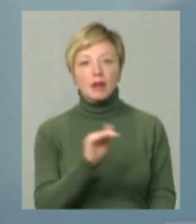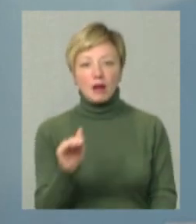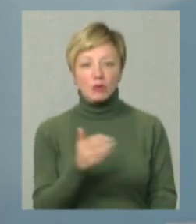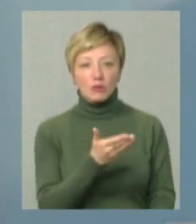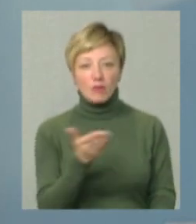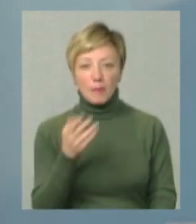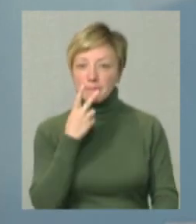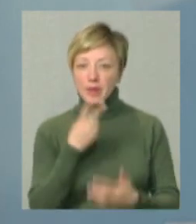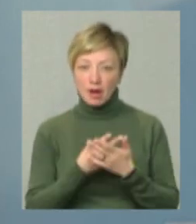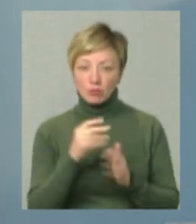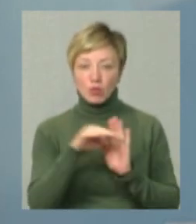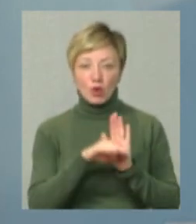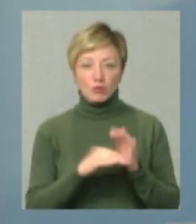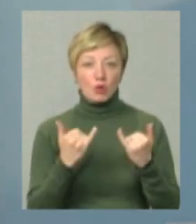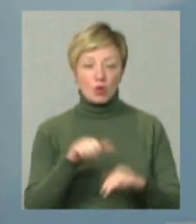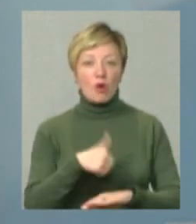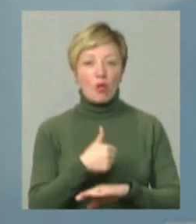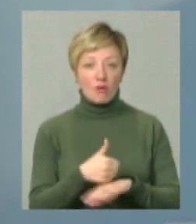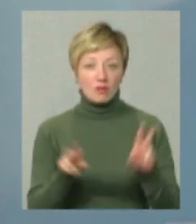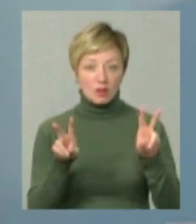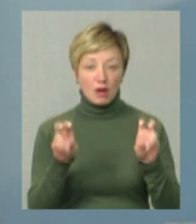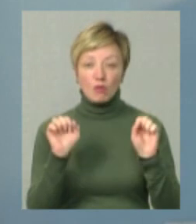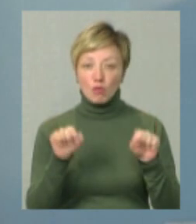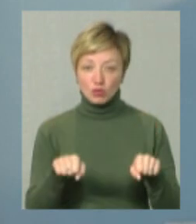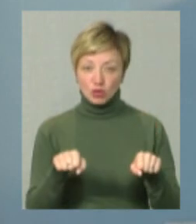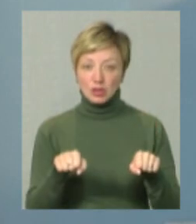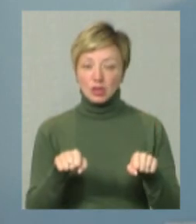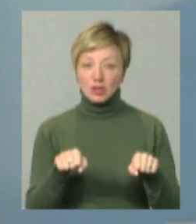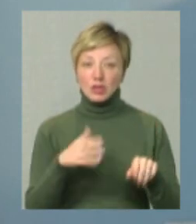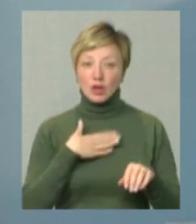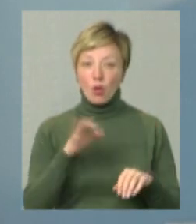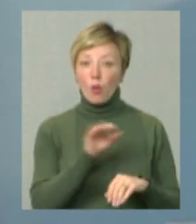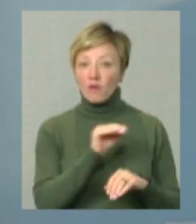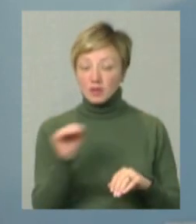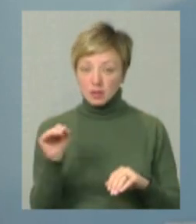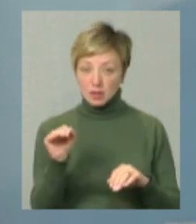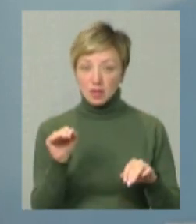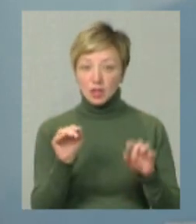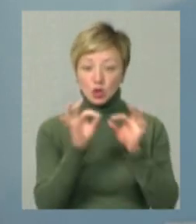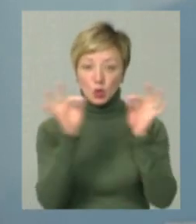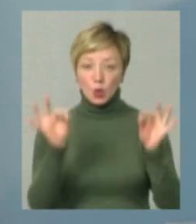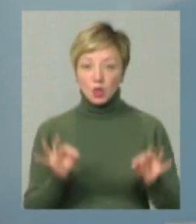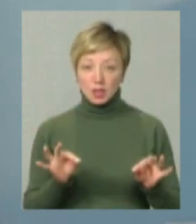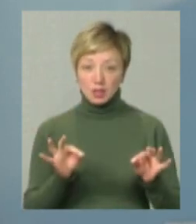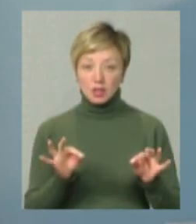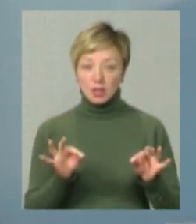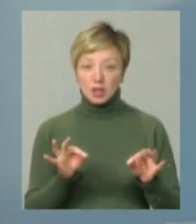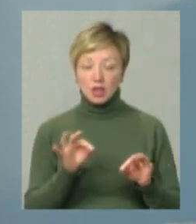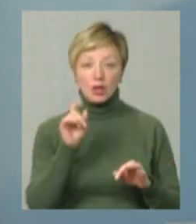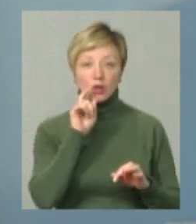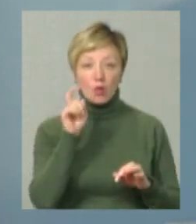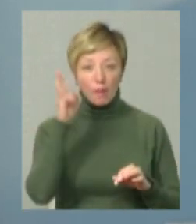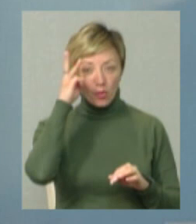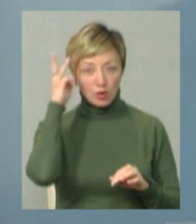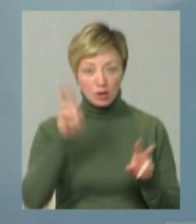вам, переглянути програму «Сьогодні головне» ви можете на нашій офіційній сторінці